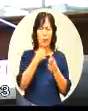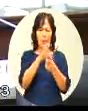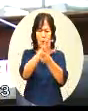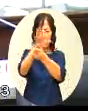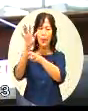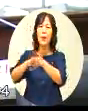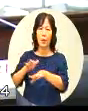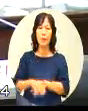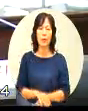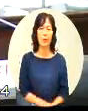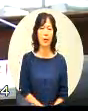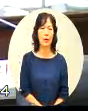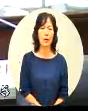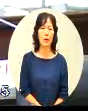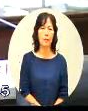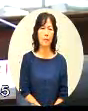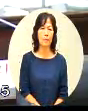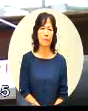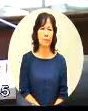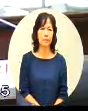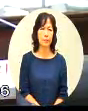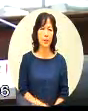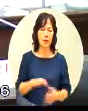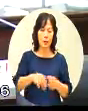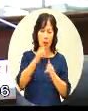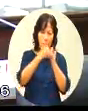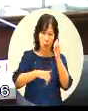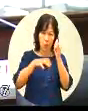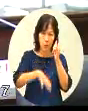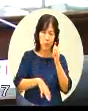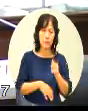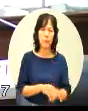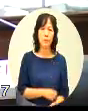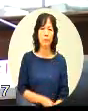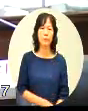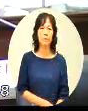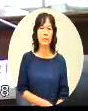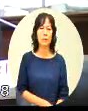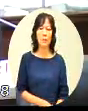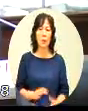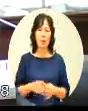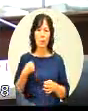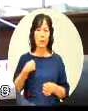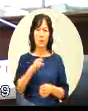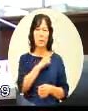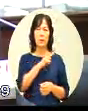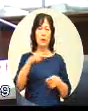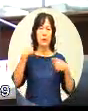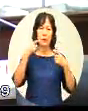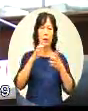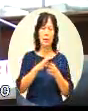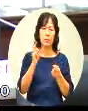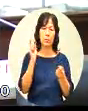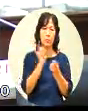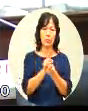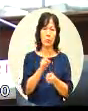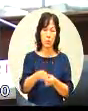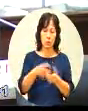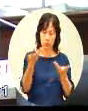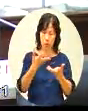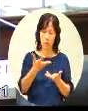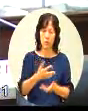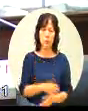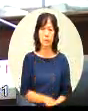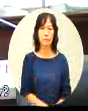以在这样的一个故事里面，我们也常常在了解说，如果这件事